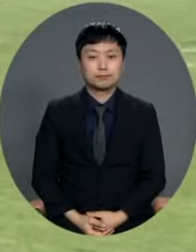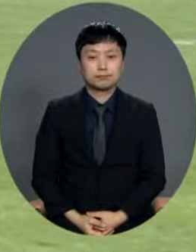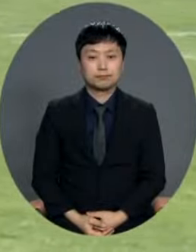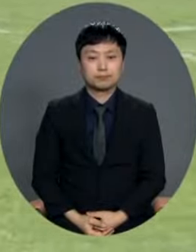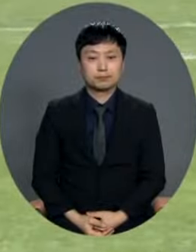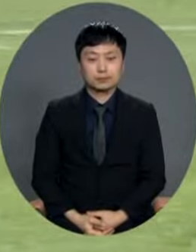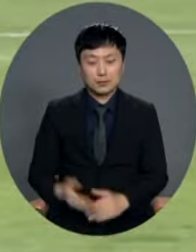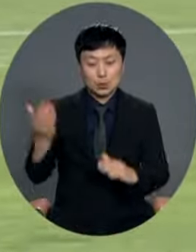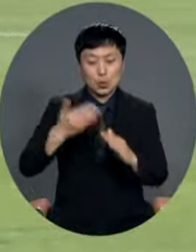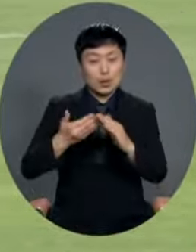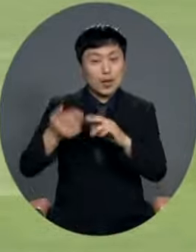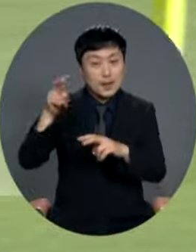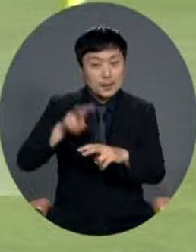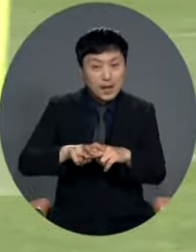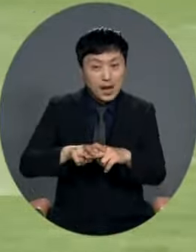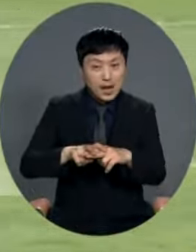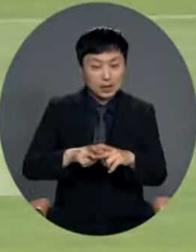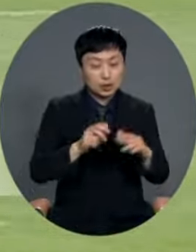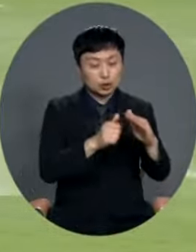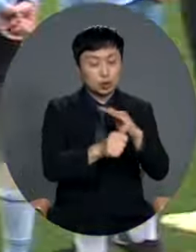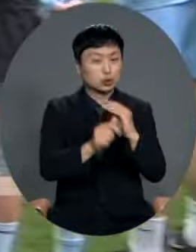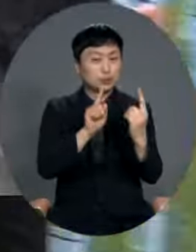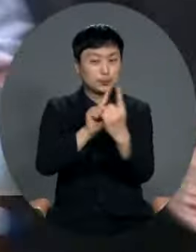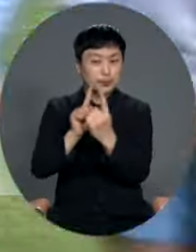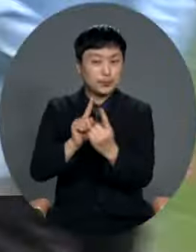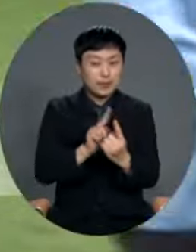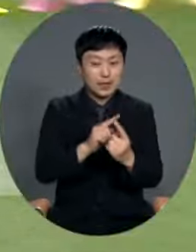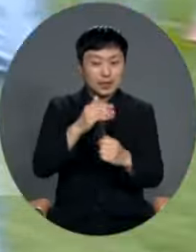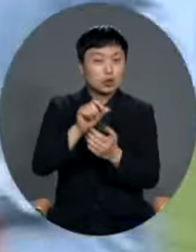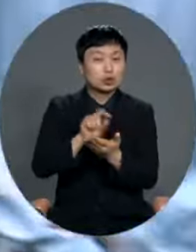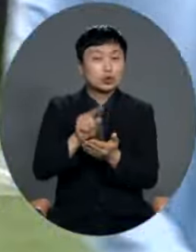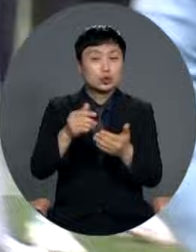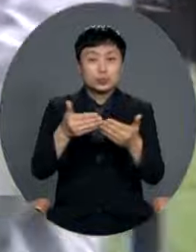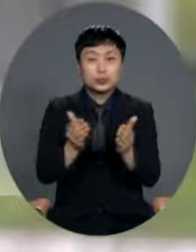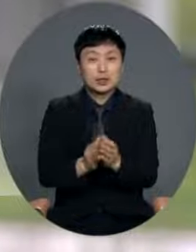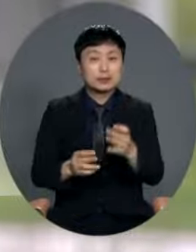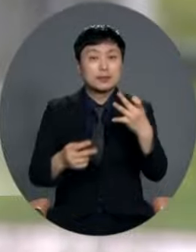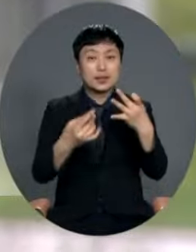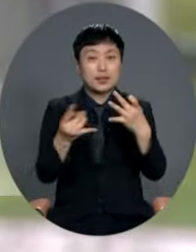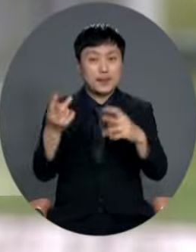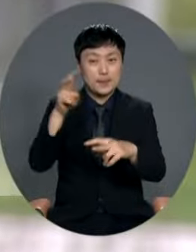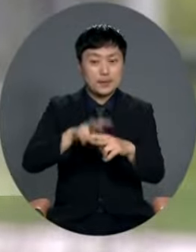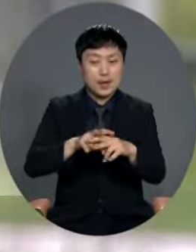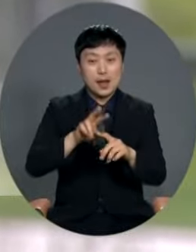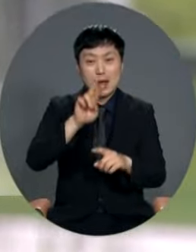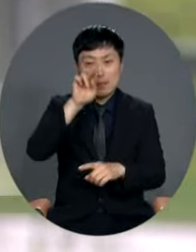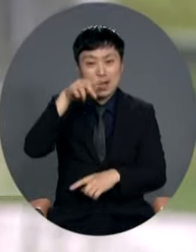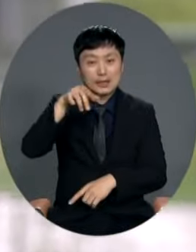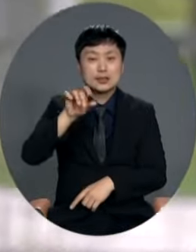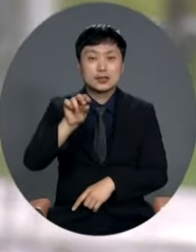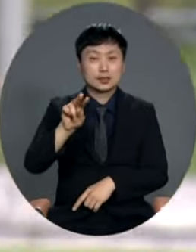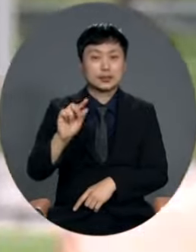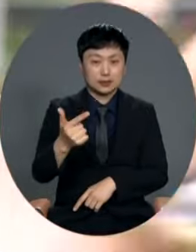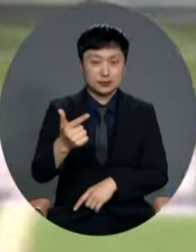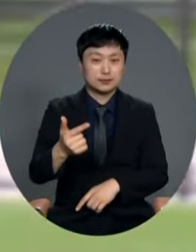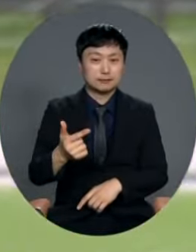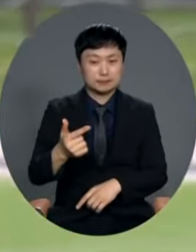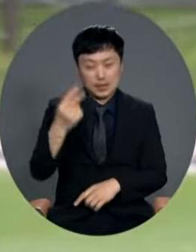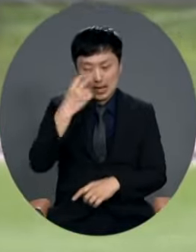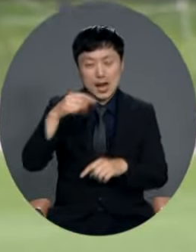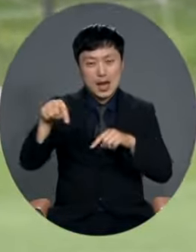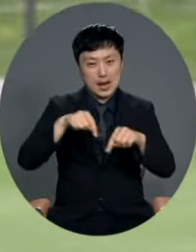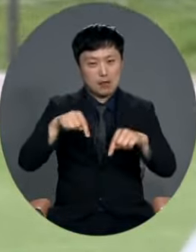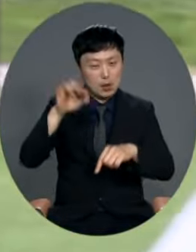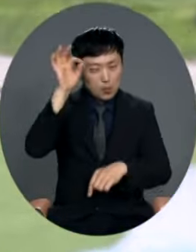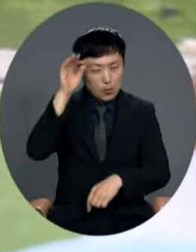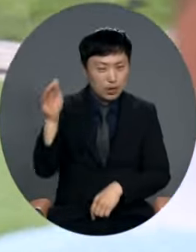공식 사령탑으로 부임해 선수단과 처음 만난 대구 FC 14대 사령탑 박창현 감독. 호항부터 홍익대 시절까지